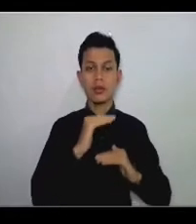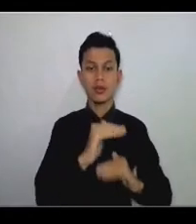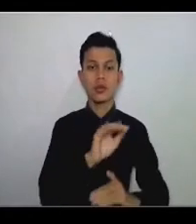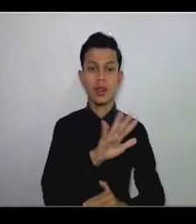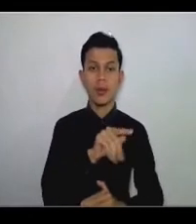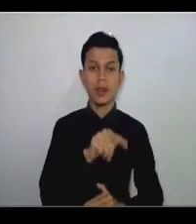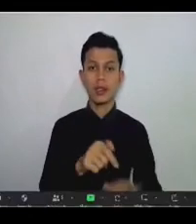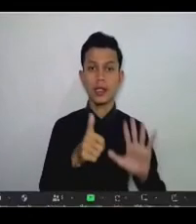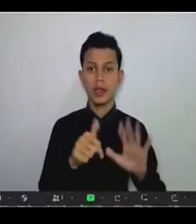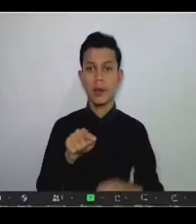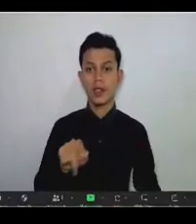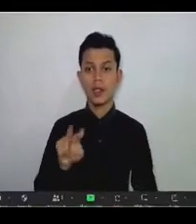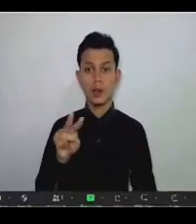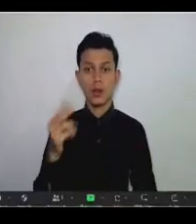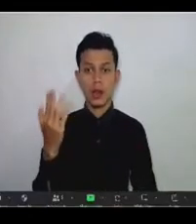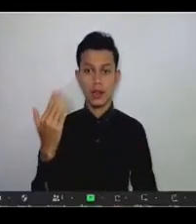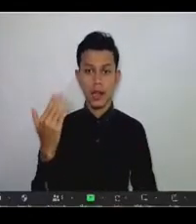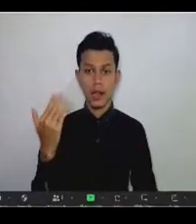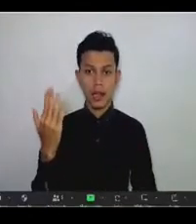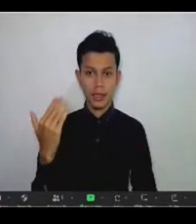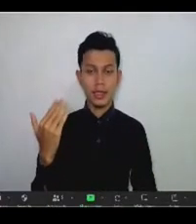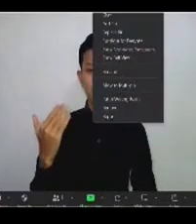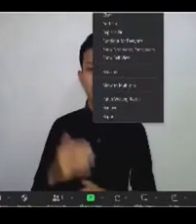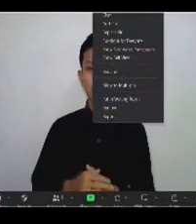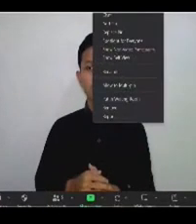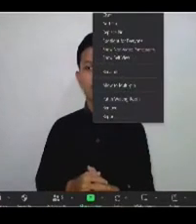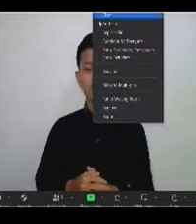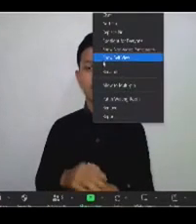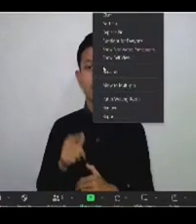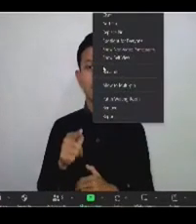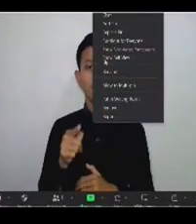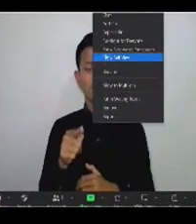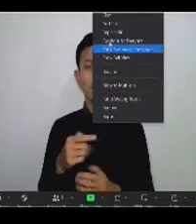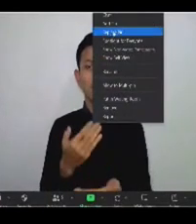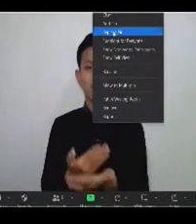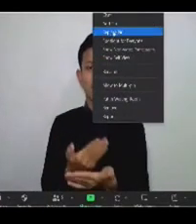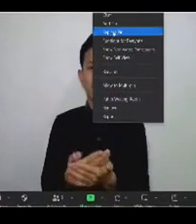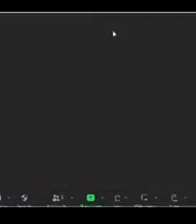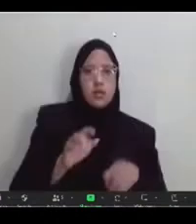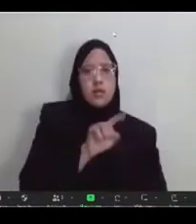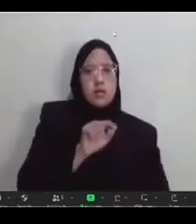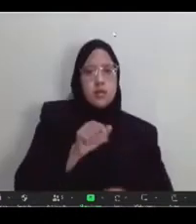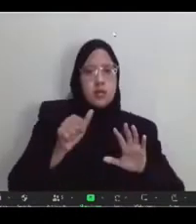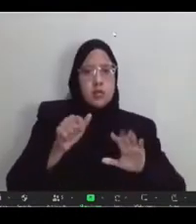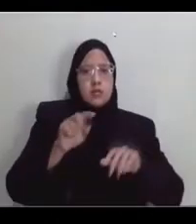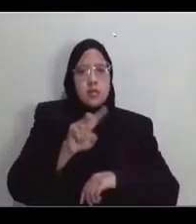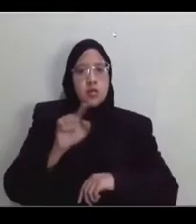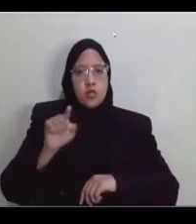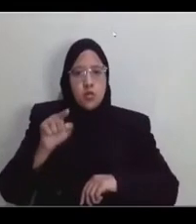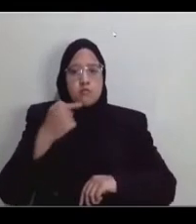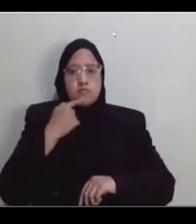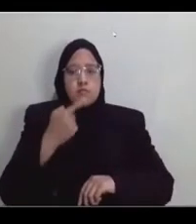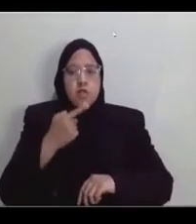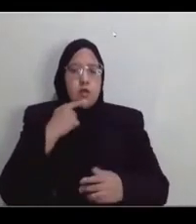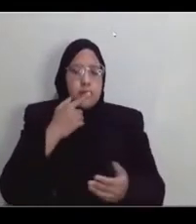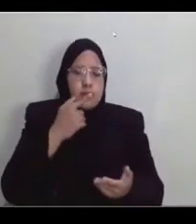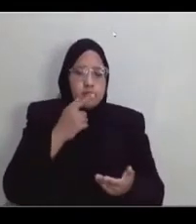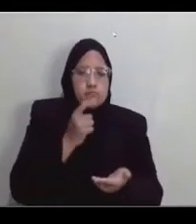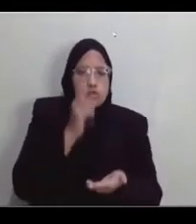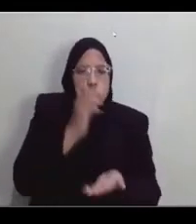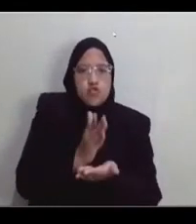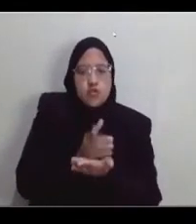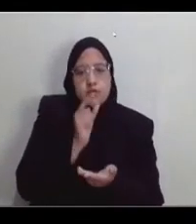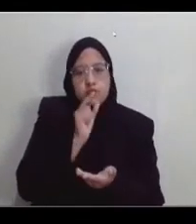5.6.2 di atas secara rasional merupakan tuntutan kebutuhan yang tak terhindarkan karena hakim konstitusi